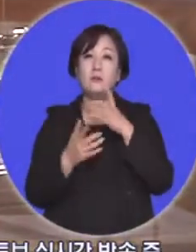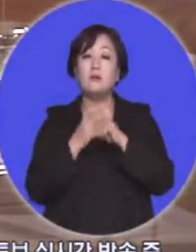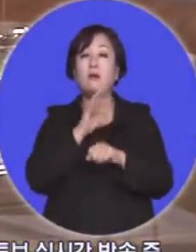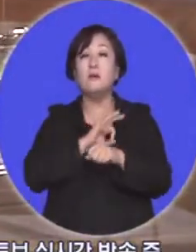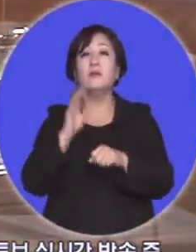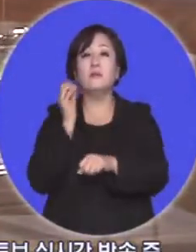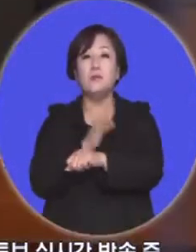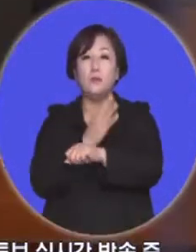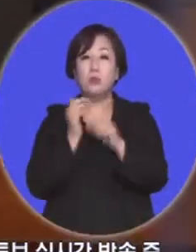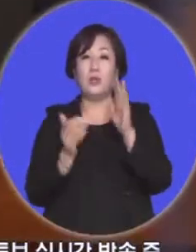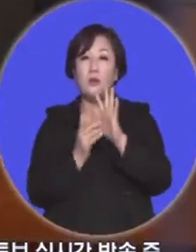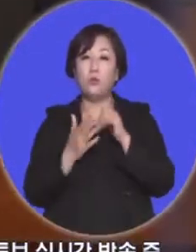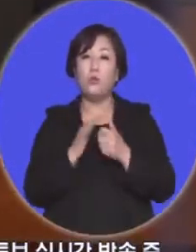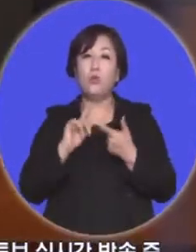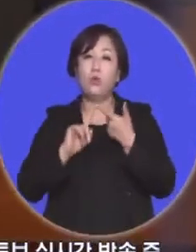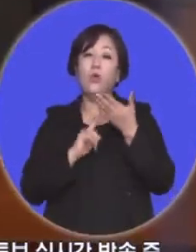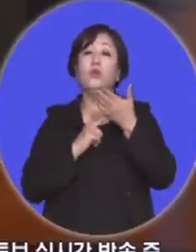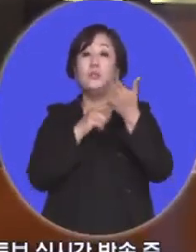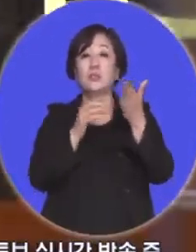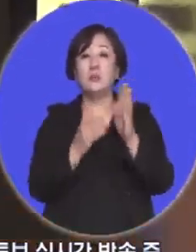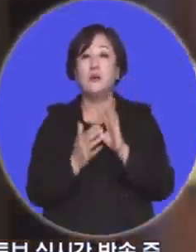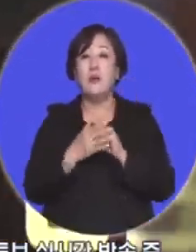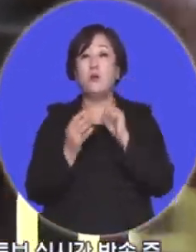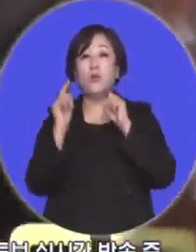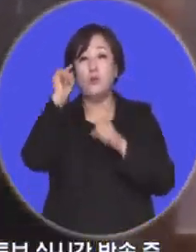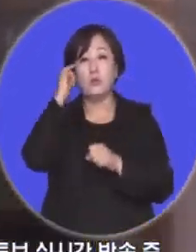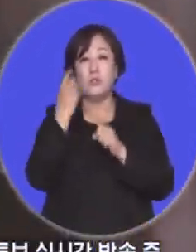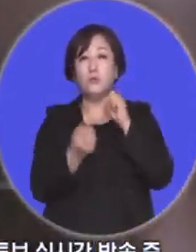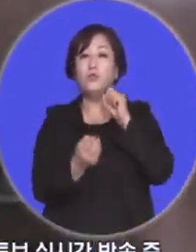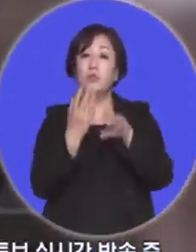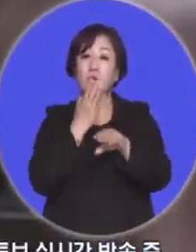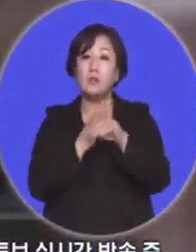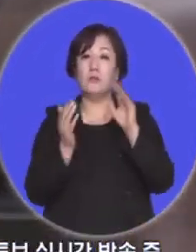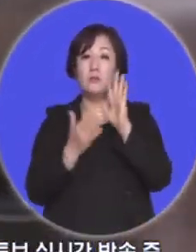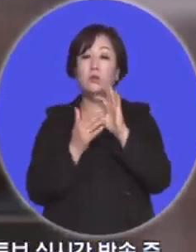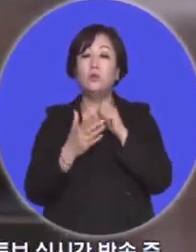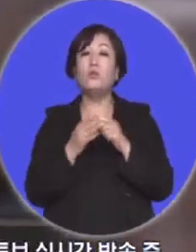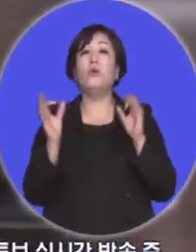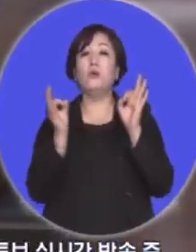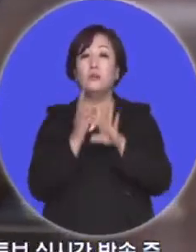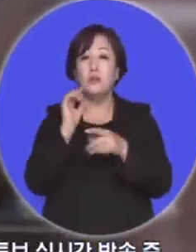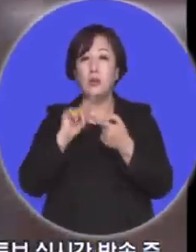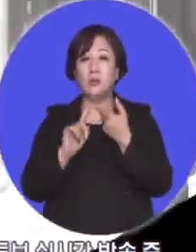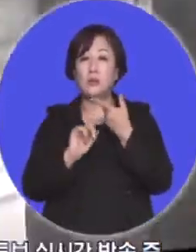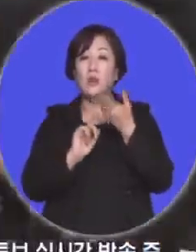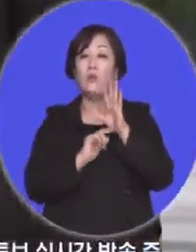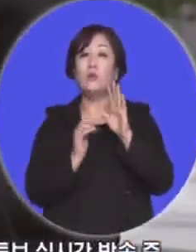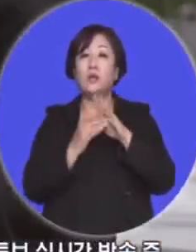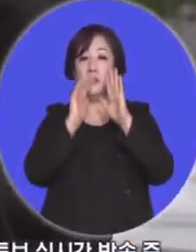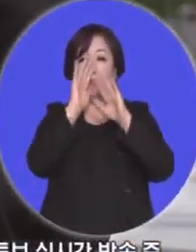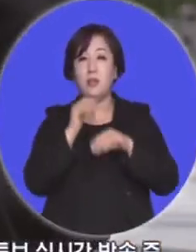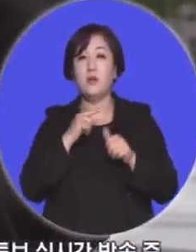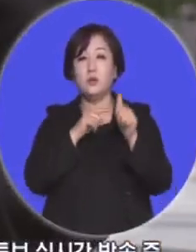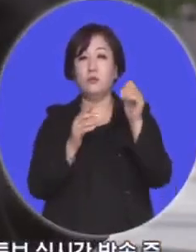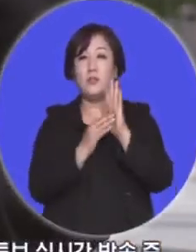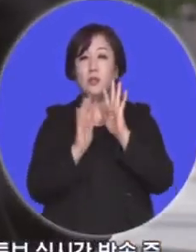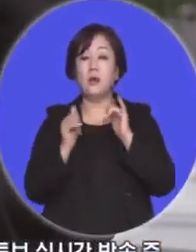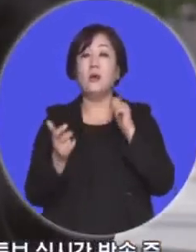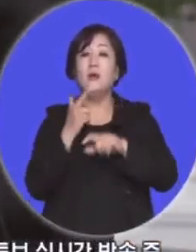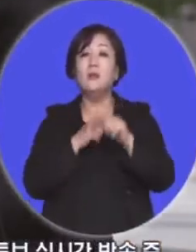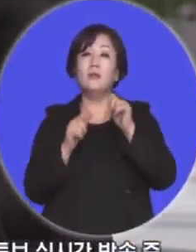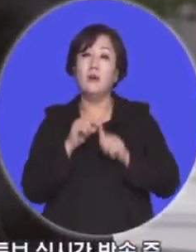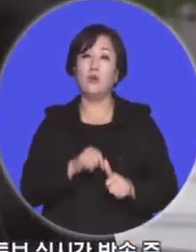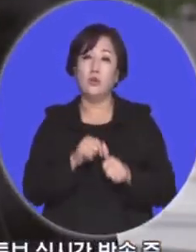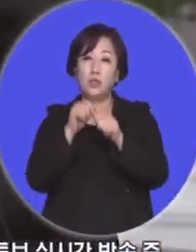그쳤고 청문회 자체도 준비기간이 짧아 형식적 검증에 그쳤다는 지적도 나왔습니다. 임명 구속력이